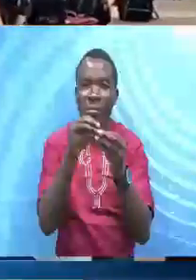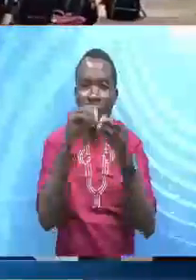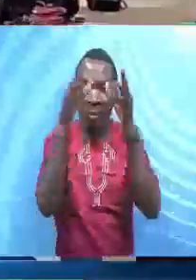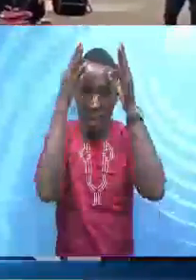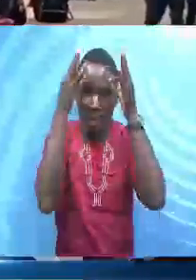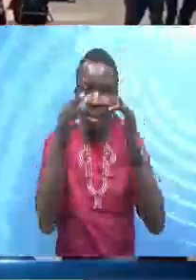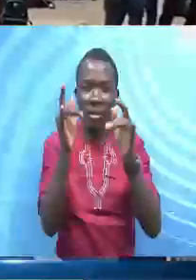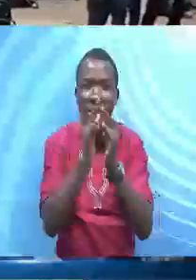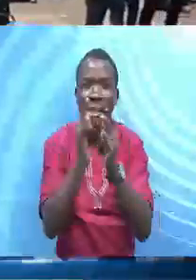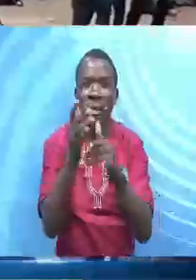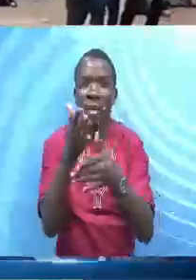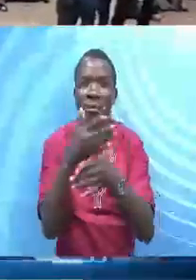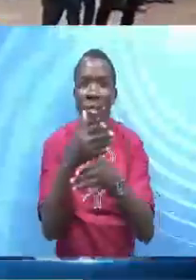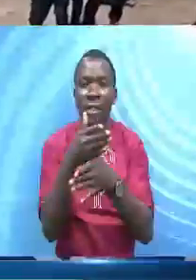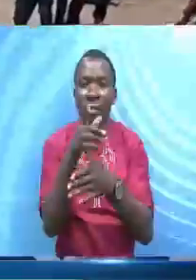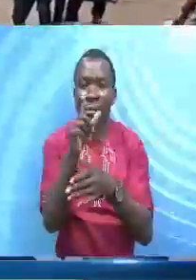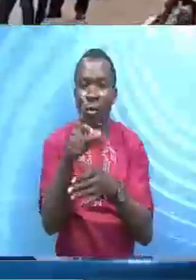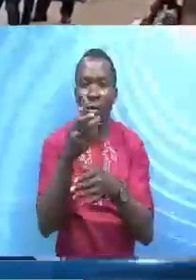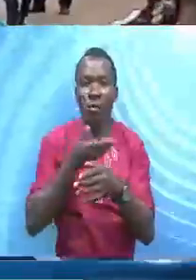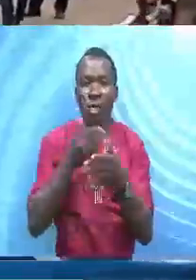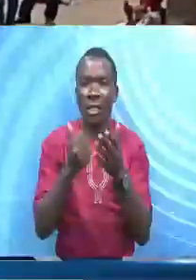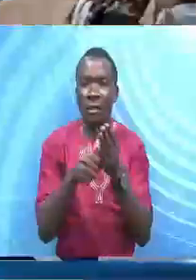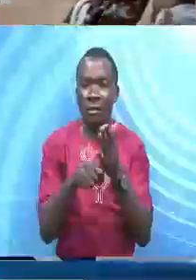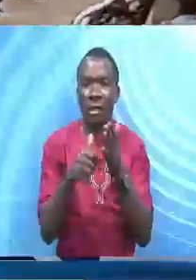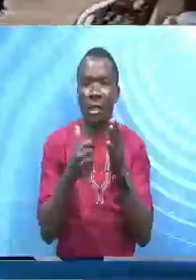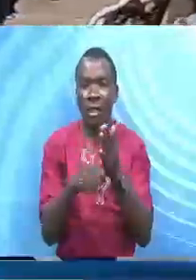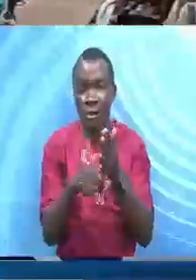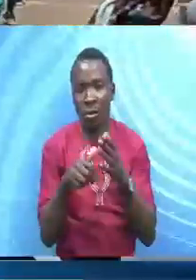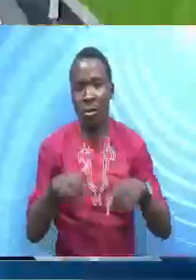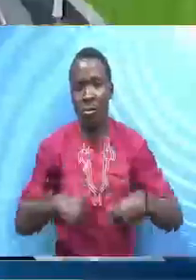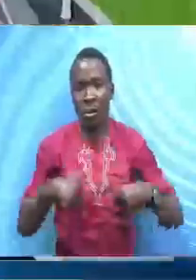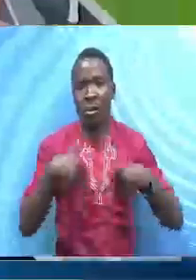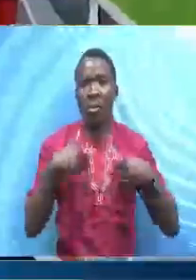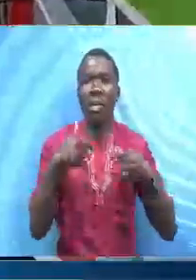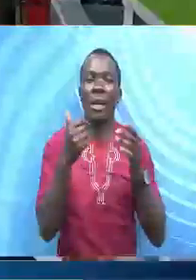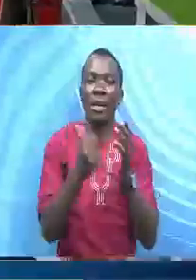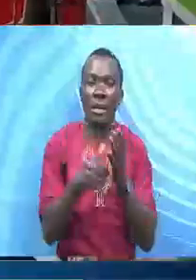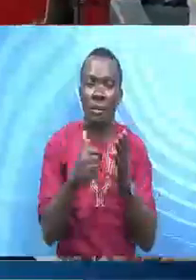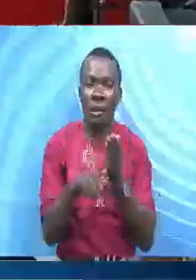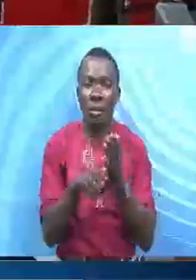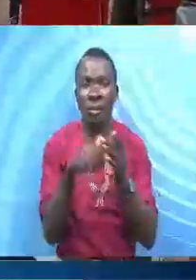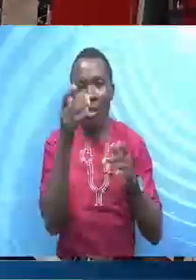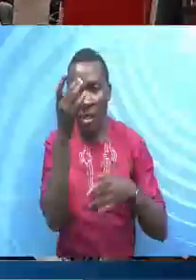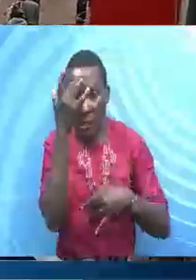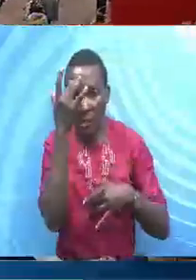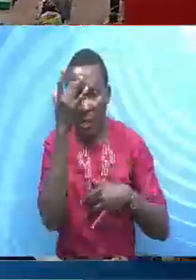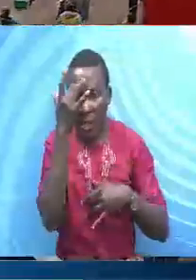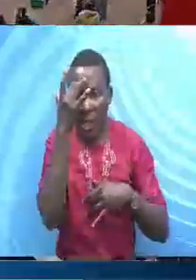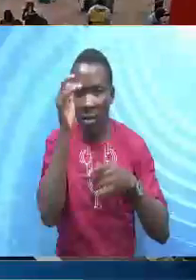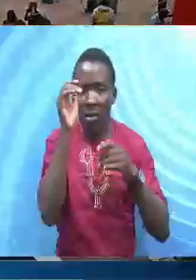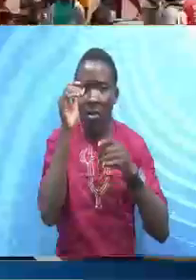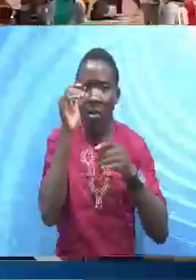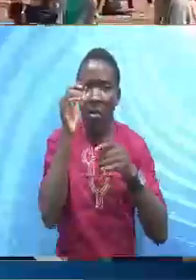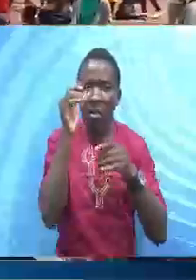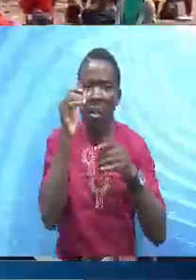ufite ikibazo cyari cyo cyose yaba icyo cyose kimibereho yaba ari icyo cyose yumvagize ibimenyetso enda byo kuba